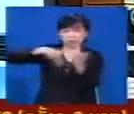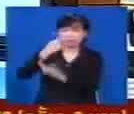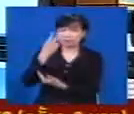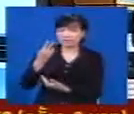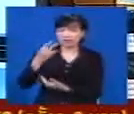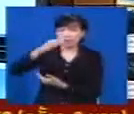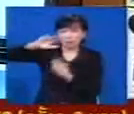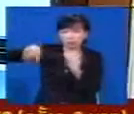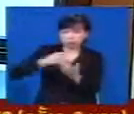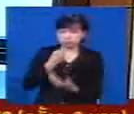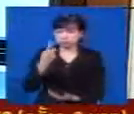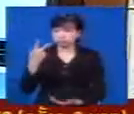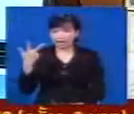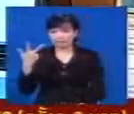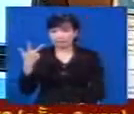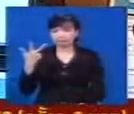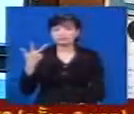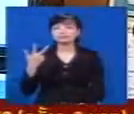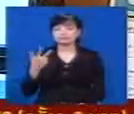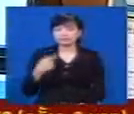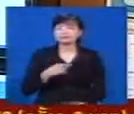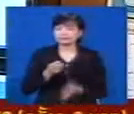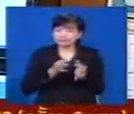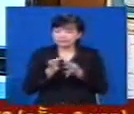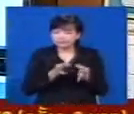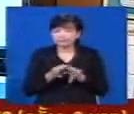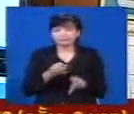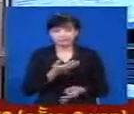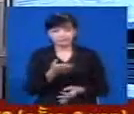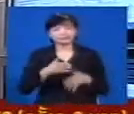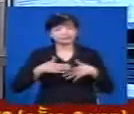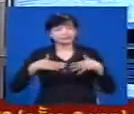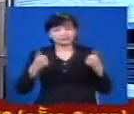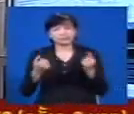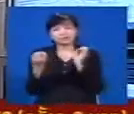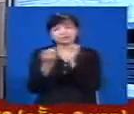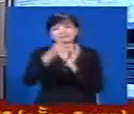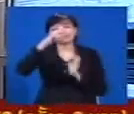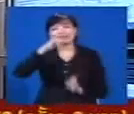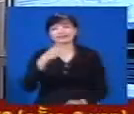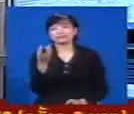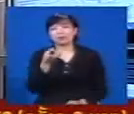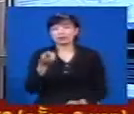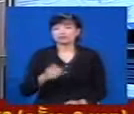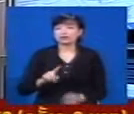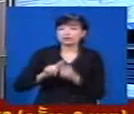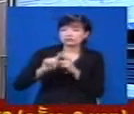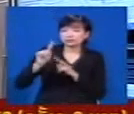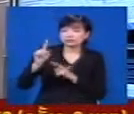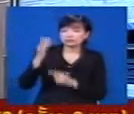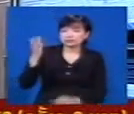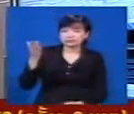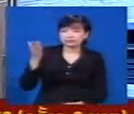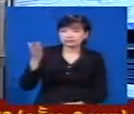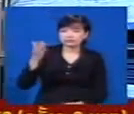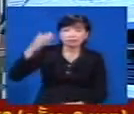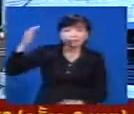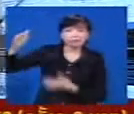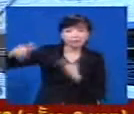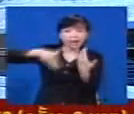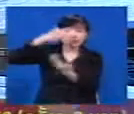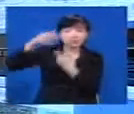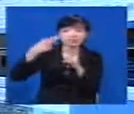ลูกนะผมจะอธิบายให้ฟังเพื่อให้อุ่นใจนะครับว่าผลกระทบกับประเทศไทยคงมีน้อยมากนะครับส่วนที่1เนี่ยพายุที่ดังเลยคือพายุ